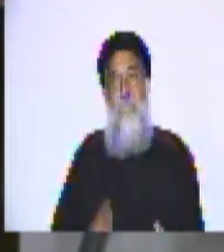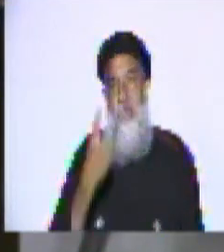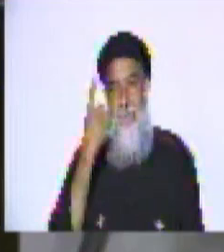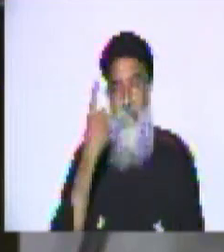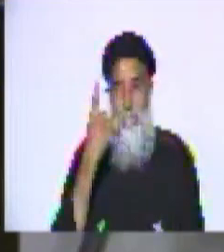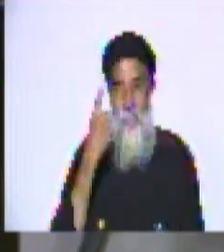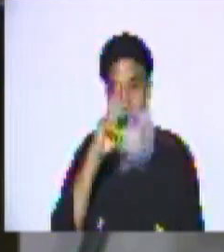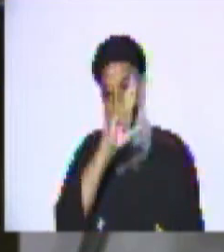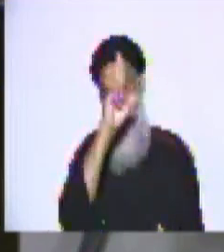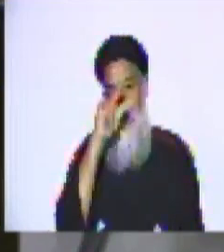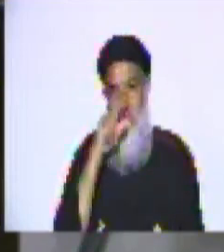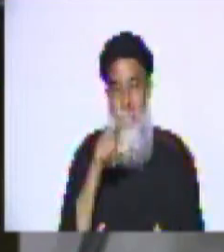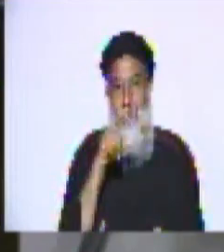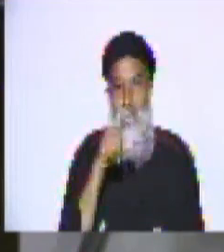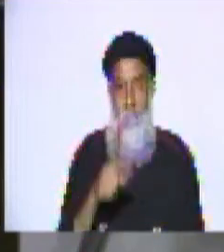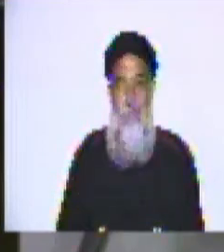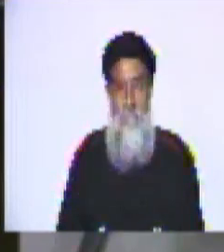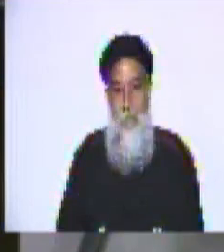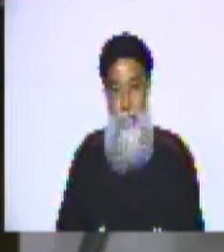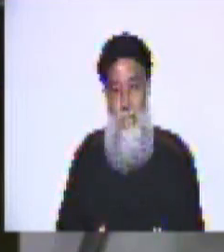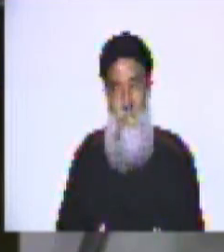السؤال الاولاني،